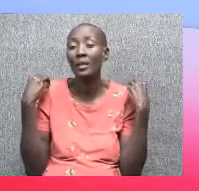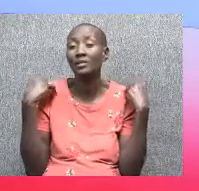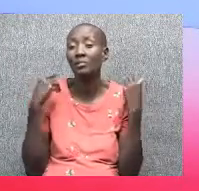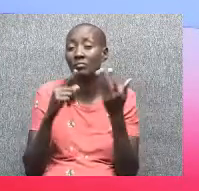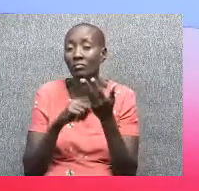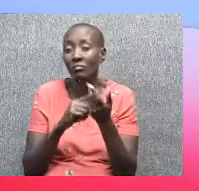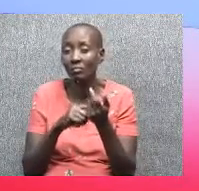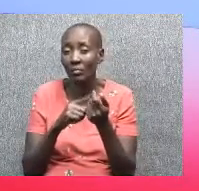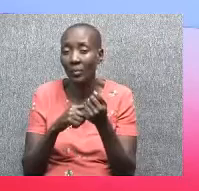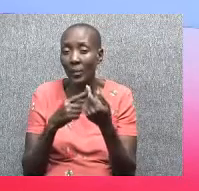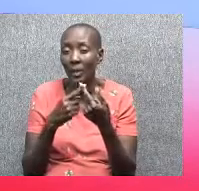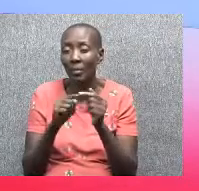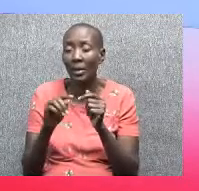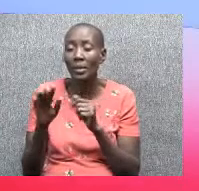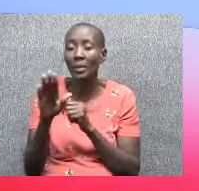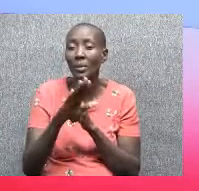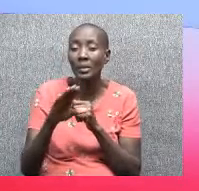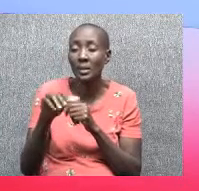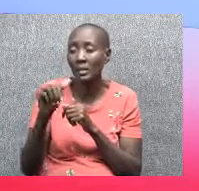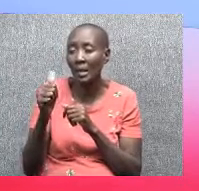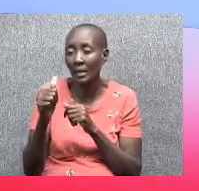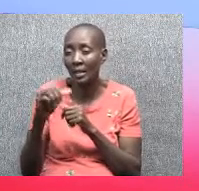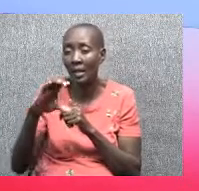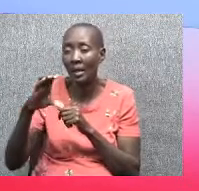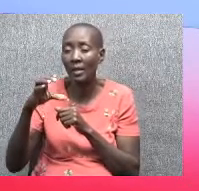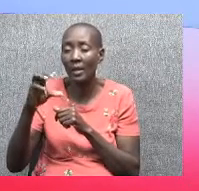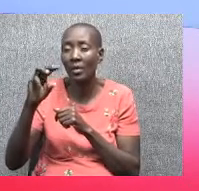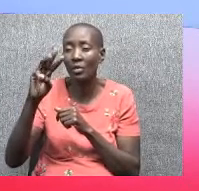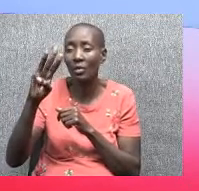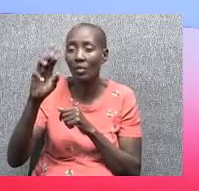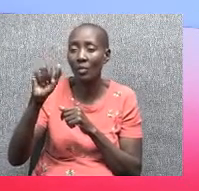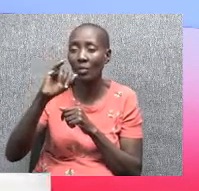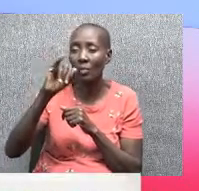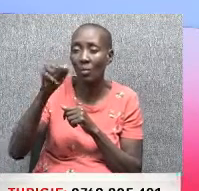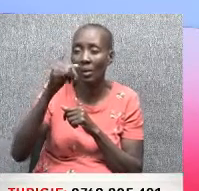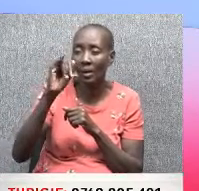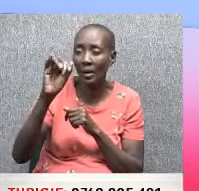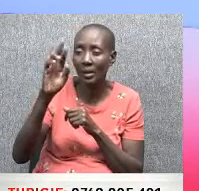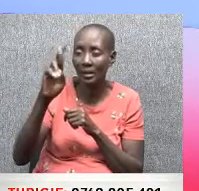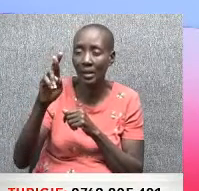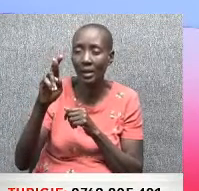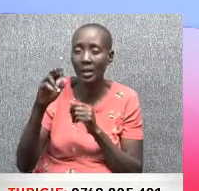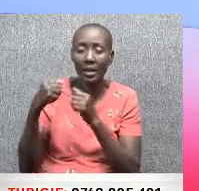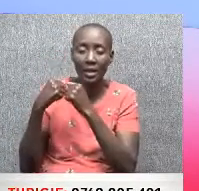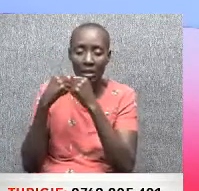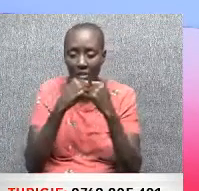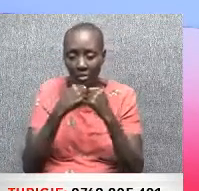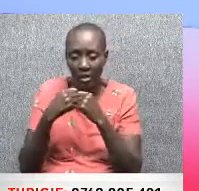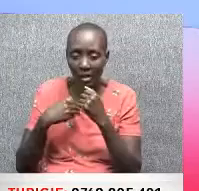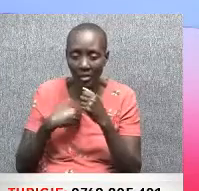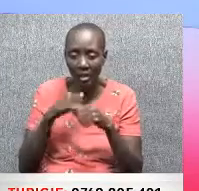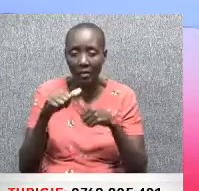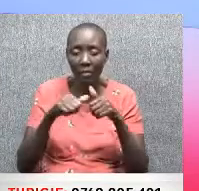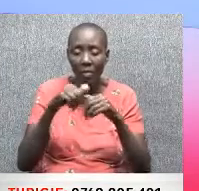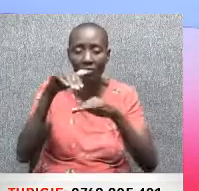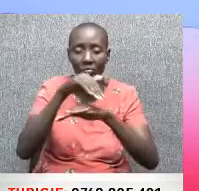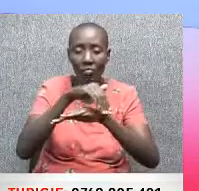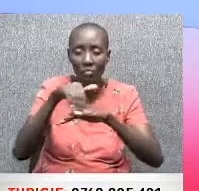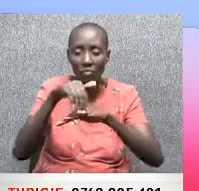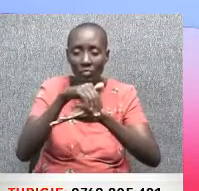baadhi ya maeneo ya kaunti ya Wajia yamekumbwa na mzozo wa ya mipakani. Mwanahabari wetu Isadin